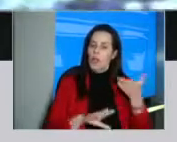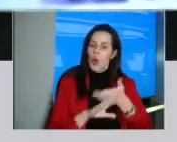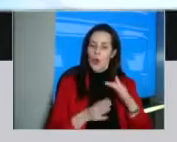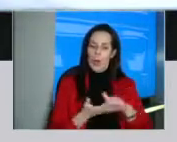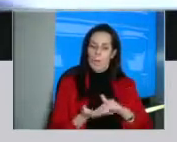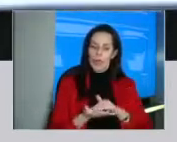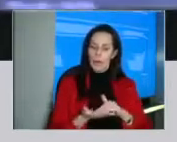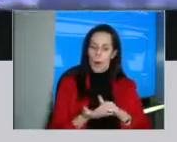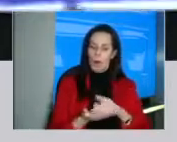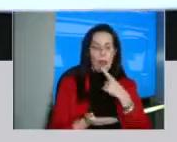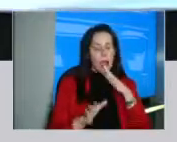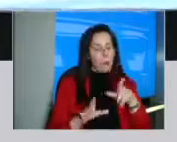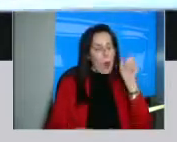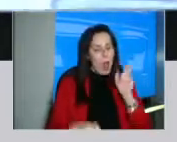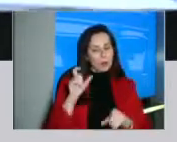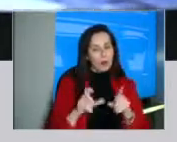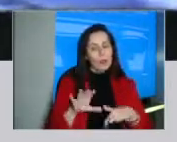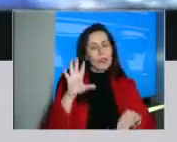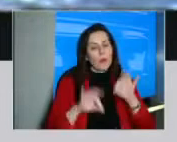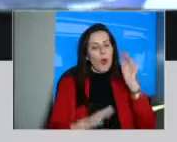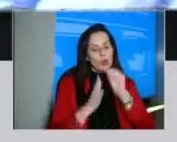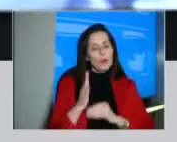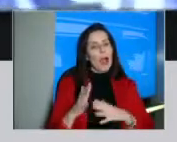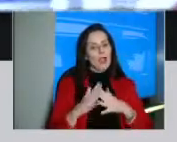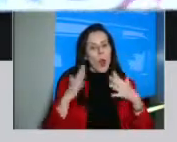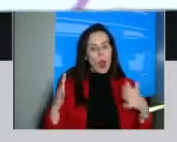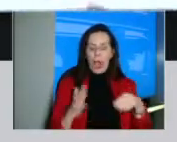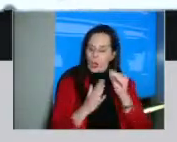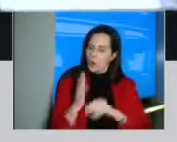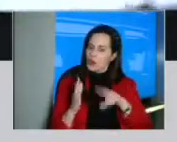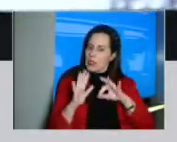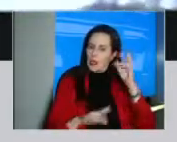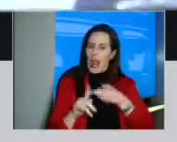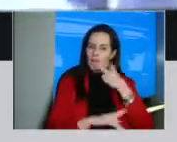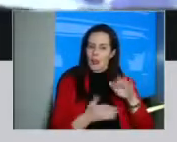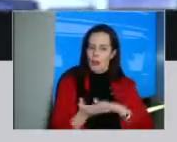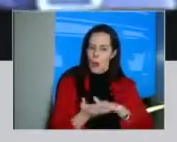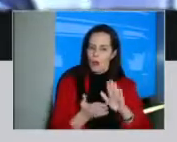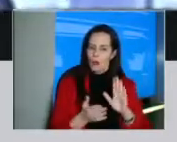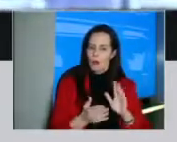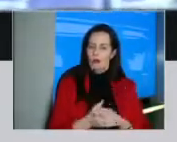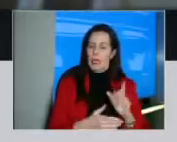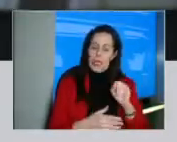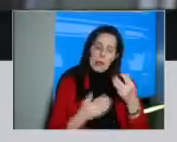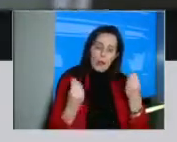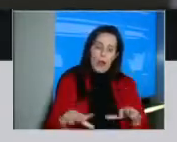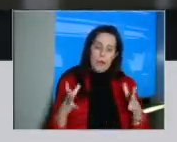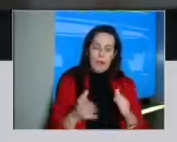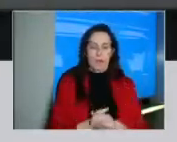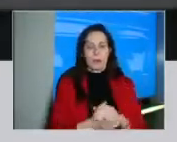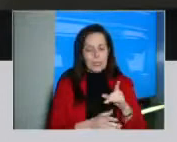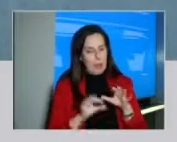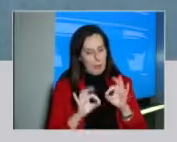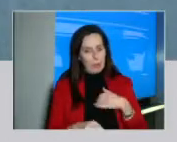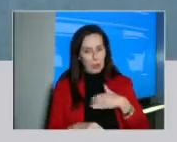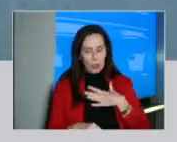החסימה, אז אמרו לבוחרים, תצביעו לרשימות גדולות. רשימות שיש להם סיכוי לעבור. אחרת הכל שלכם לא יספר. הבנתי. טוב, אז באמת